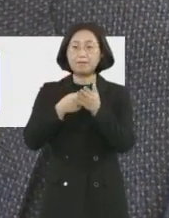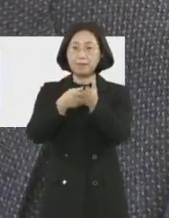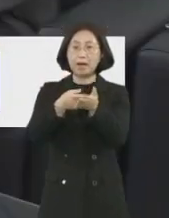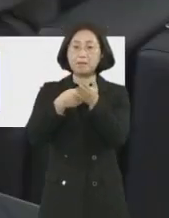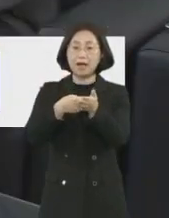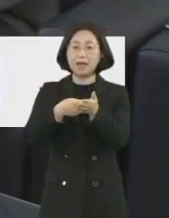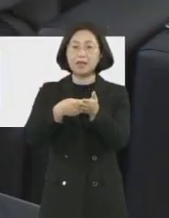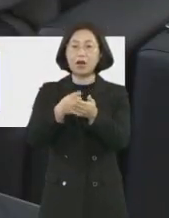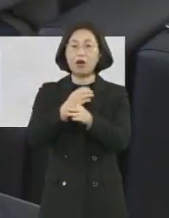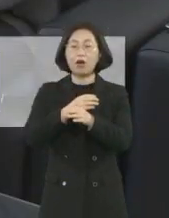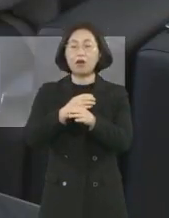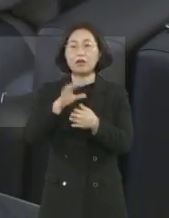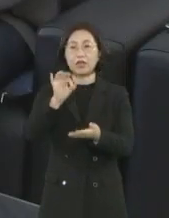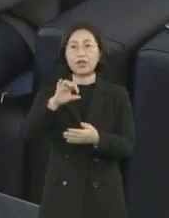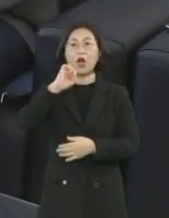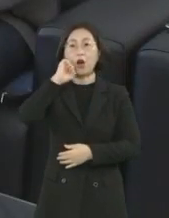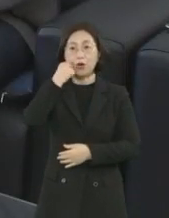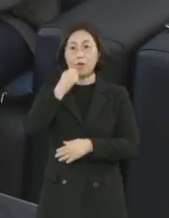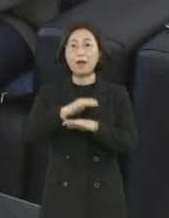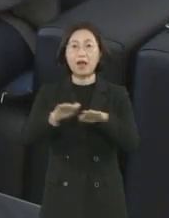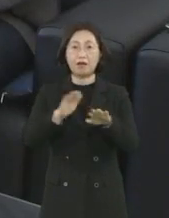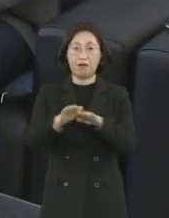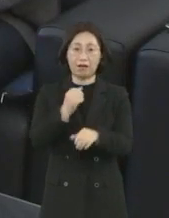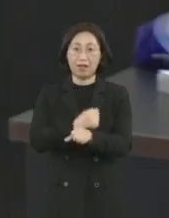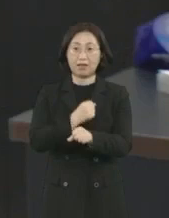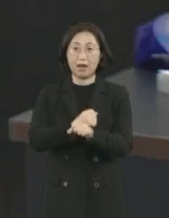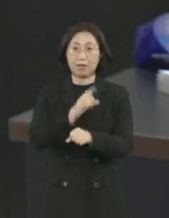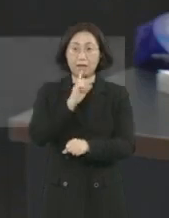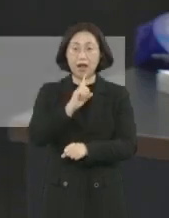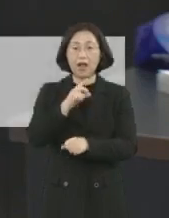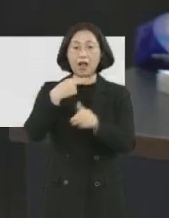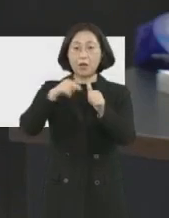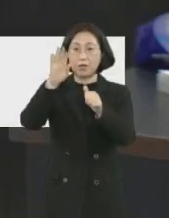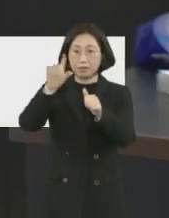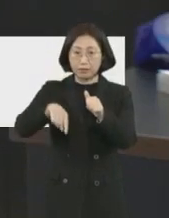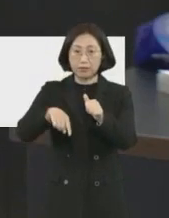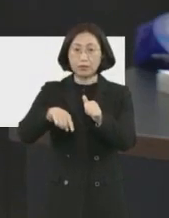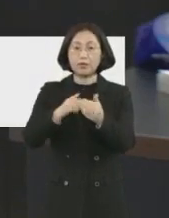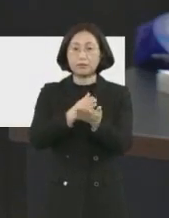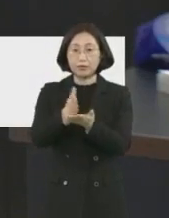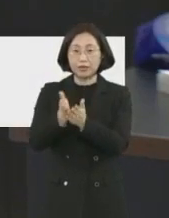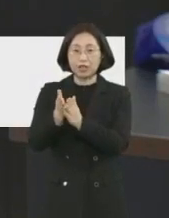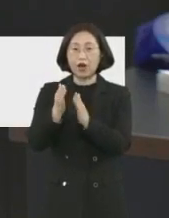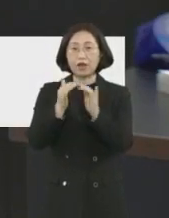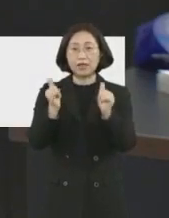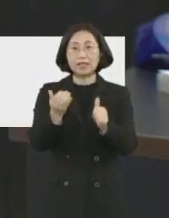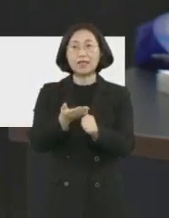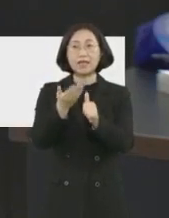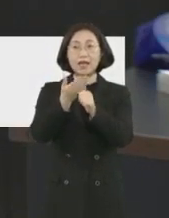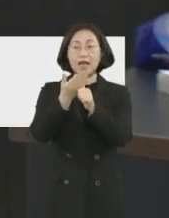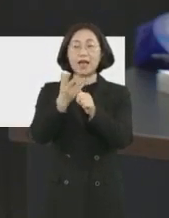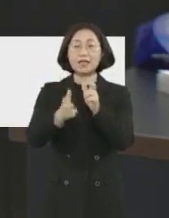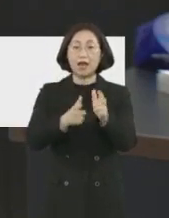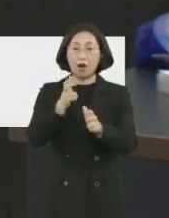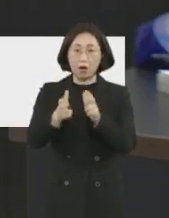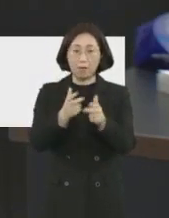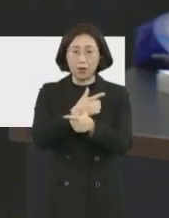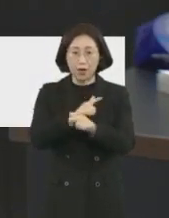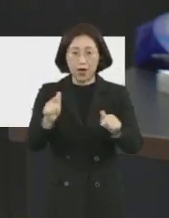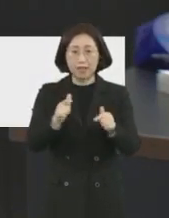극복에 나선다는 방안입니다. 교육부라든지 또는 본부처 인재 양성 사업이라든지 이런